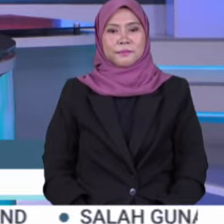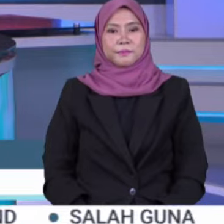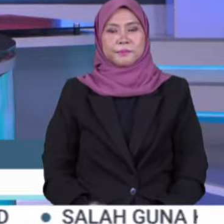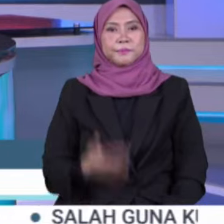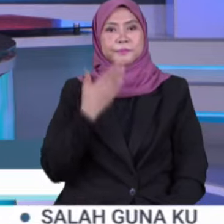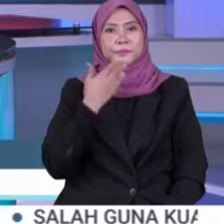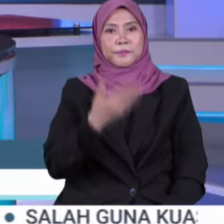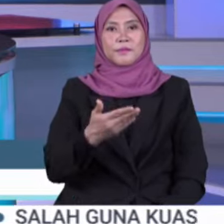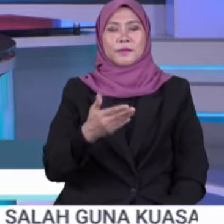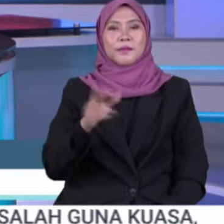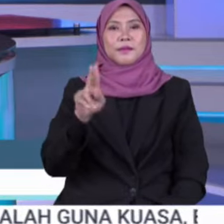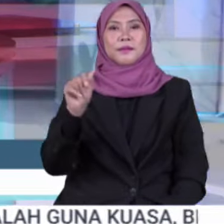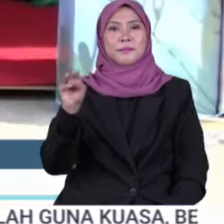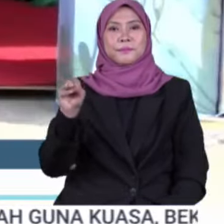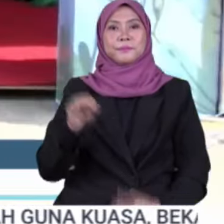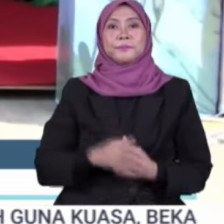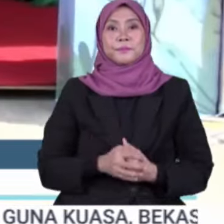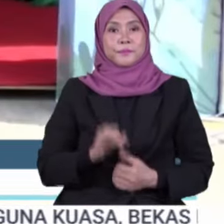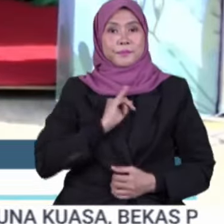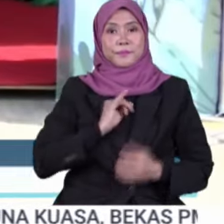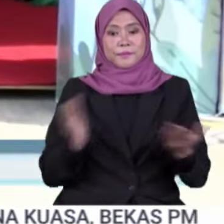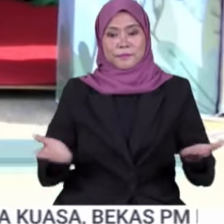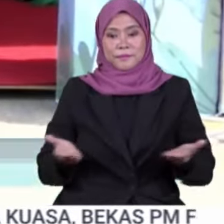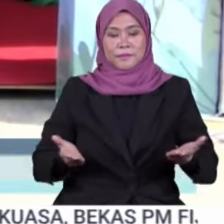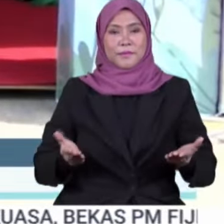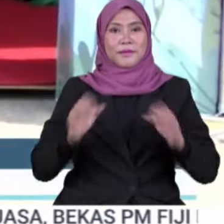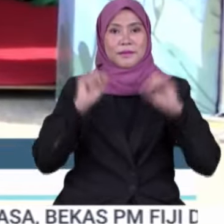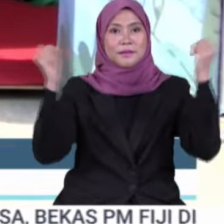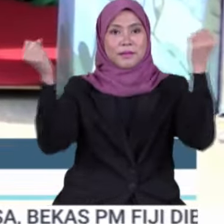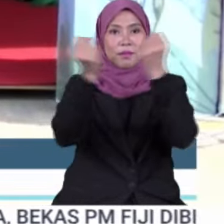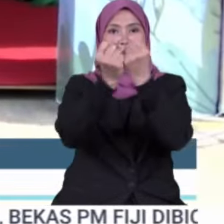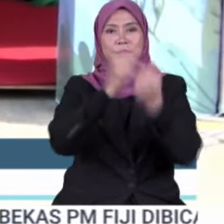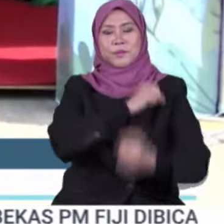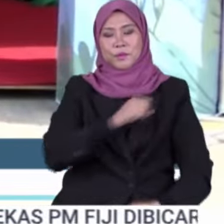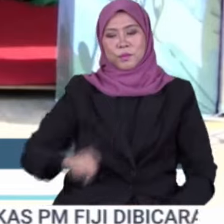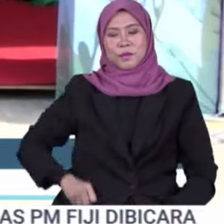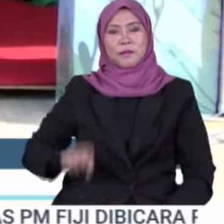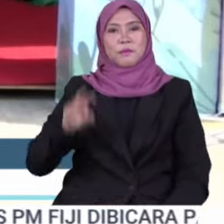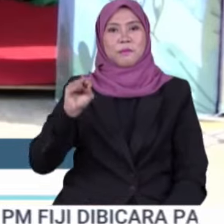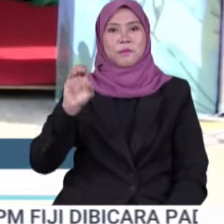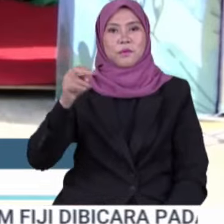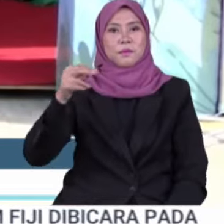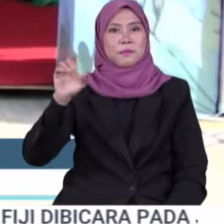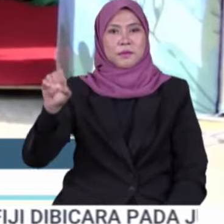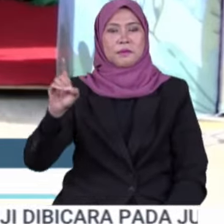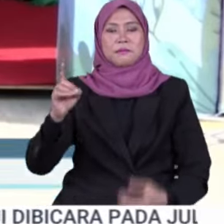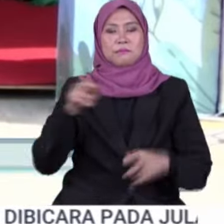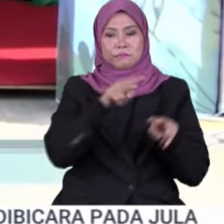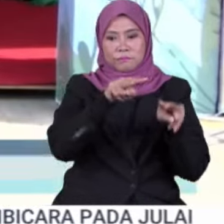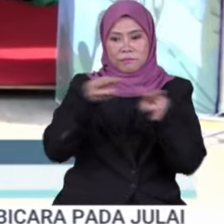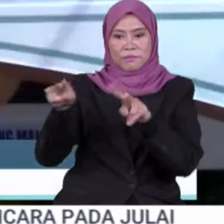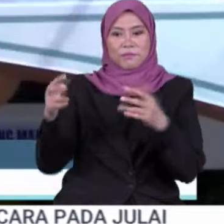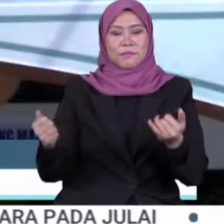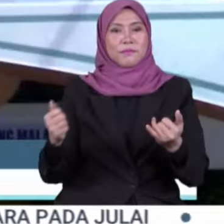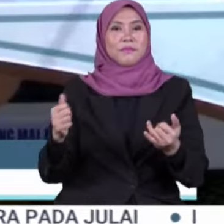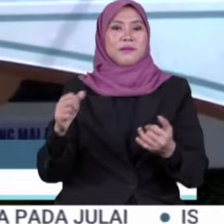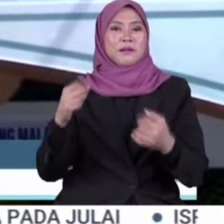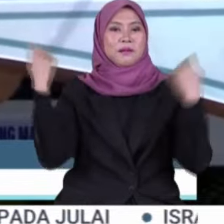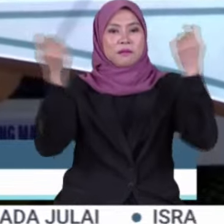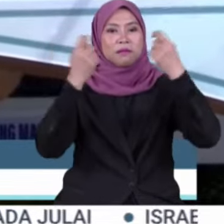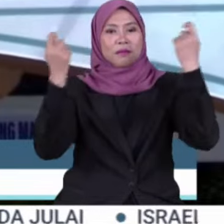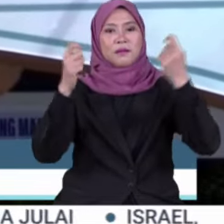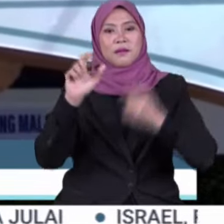Terima kasih Angkasa Puri. Seketika ini saya berada di perkarangan Stadium Sultan Muhammad IV bagi meninjau Karnival Alam Kita 2023